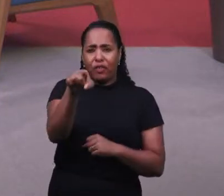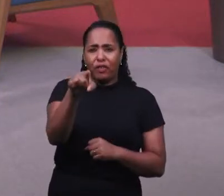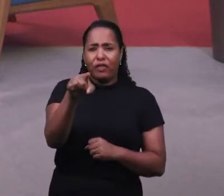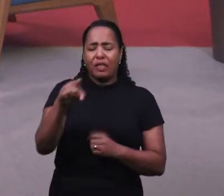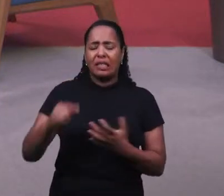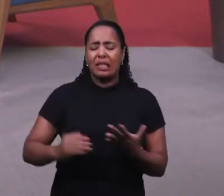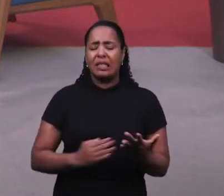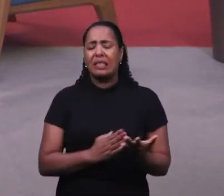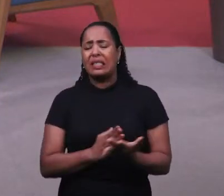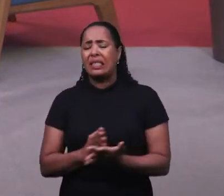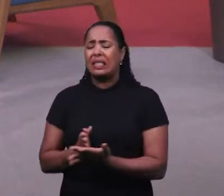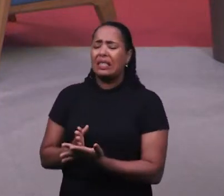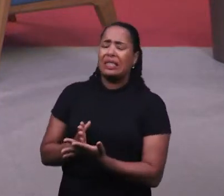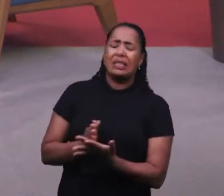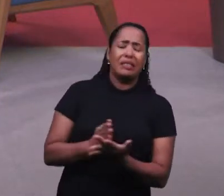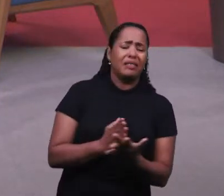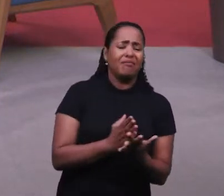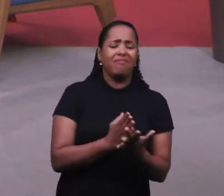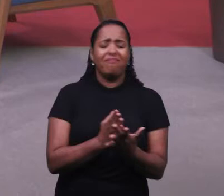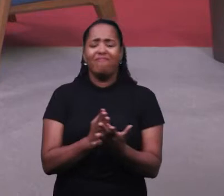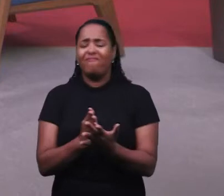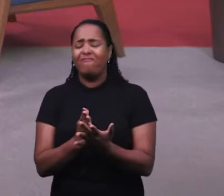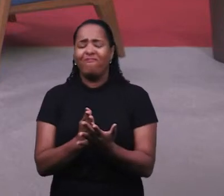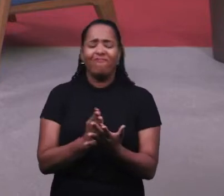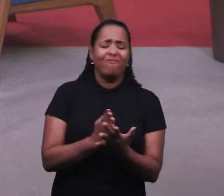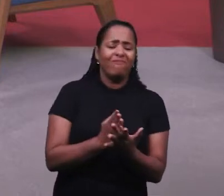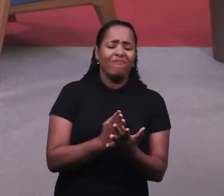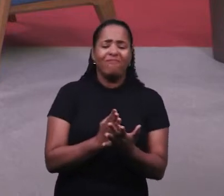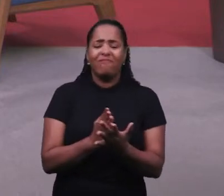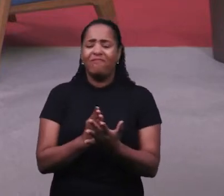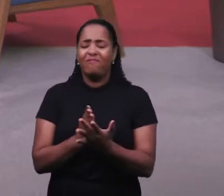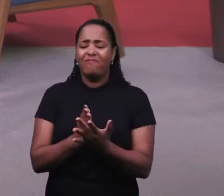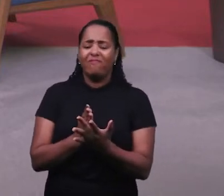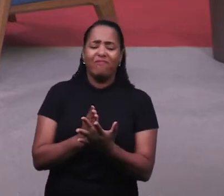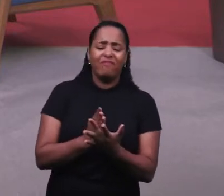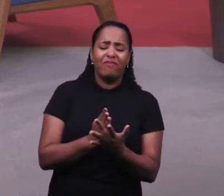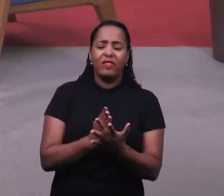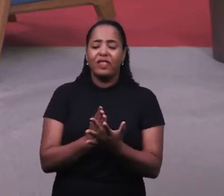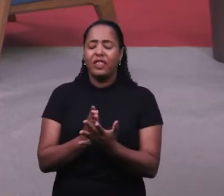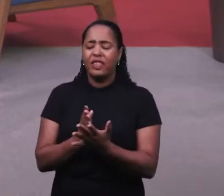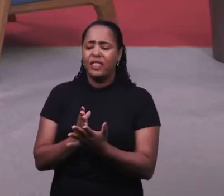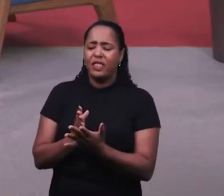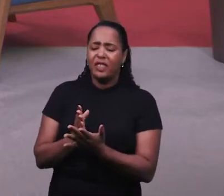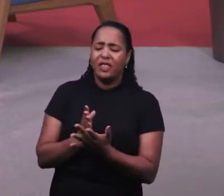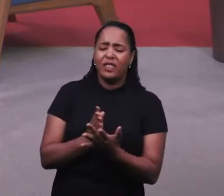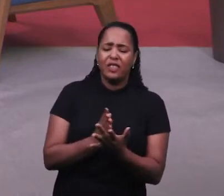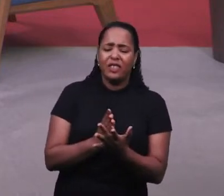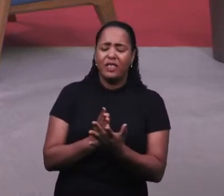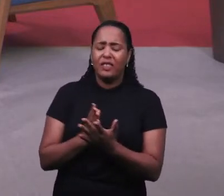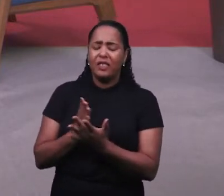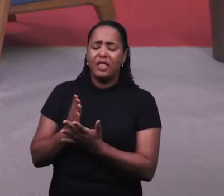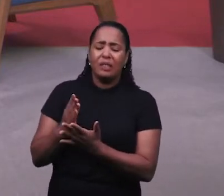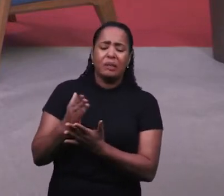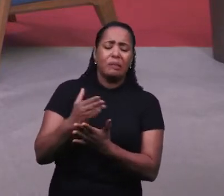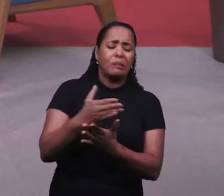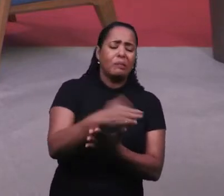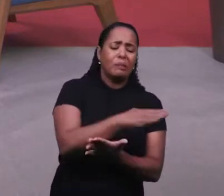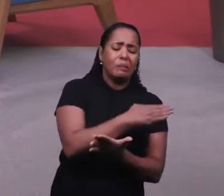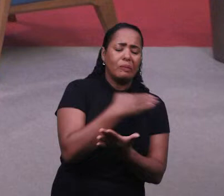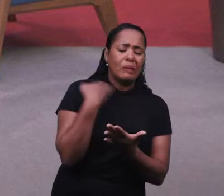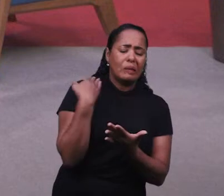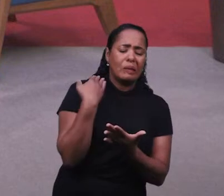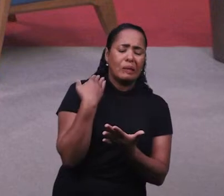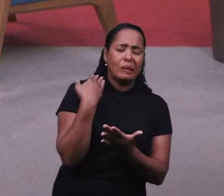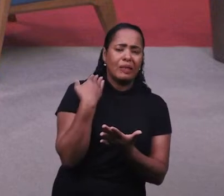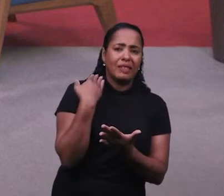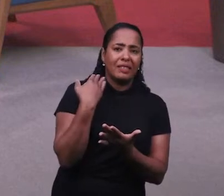Seigneur le délivre. Il est en train de marcher, on marchait vers une vie éternelle sans